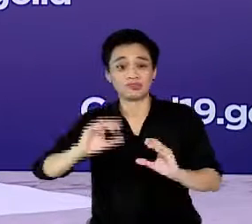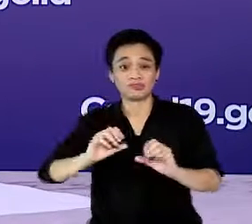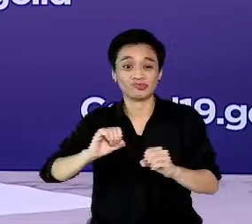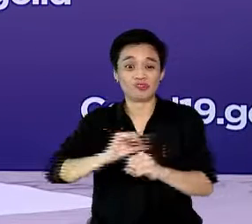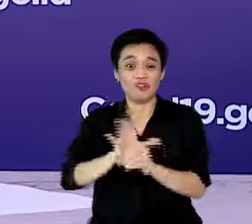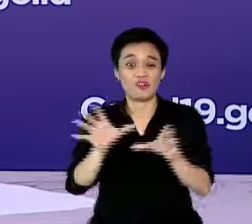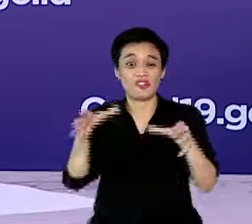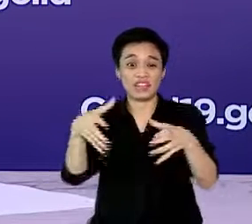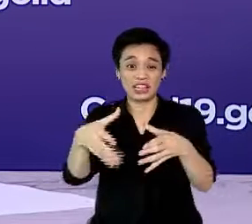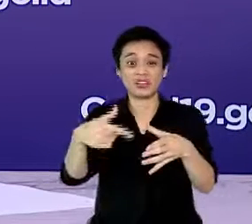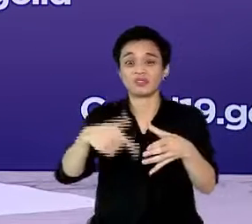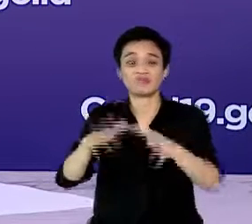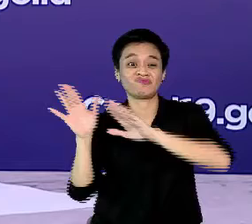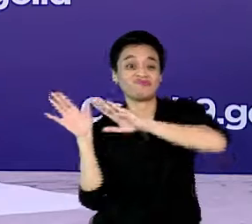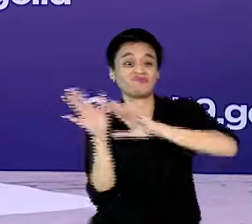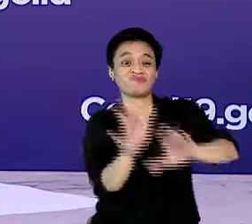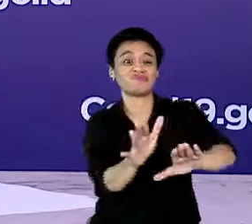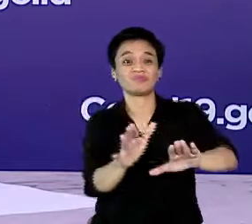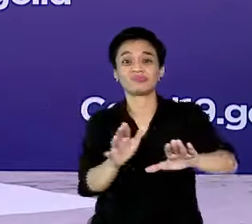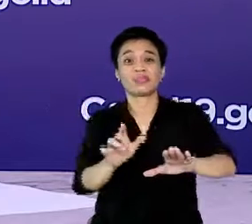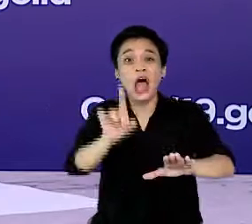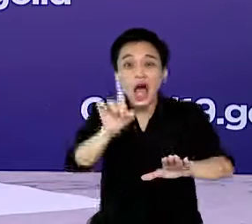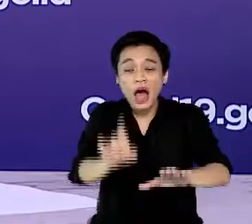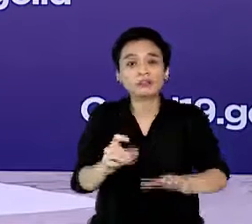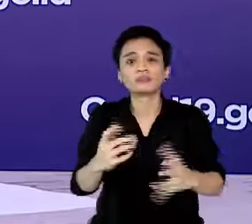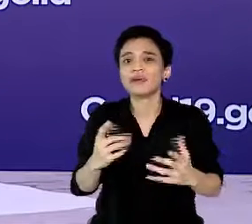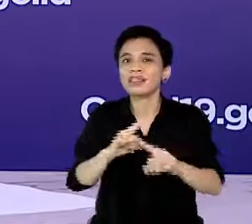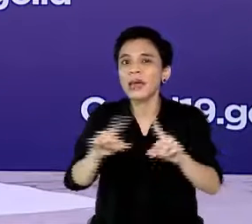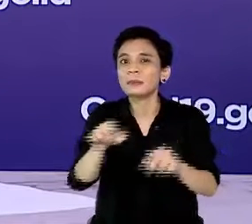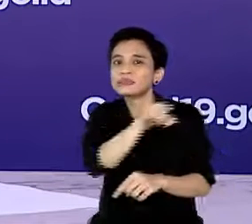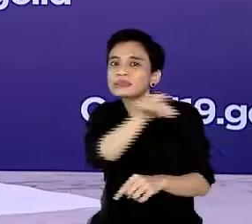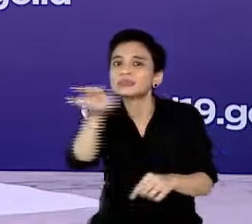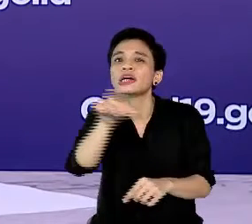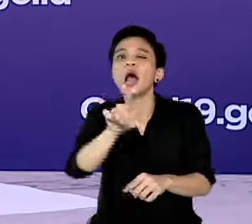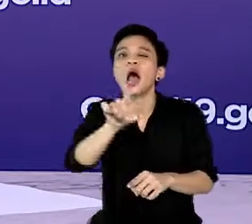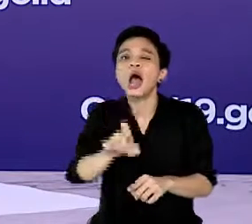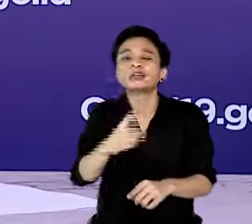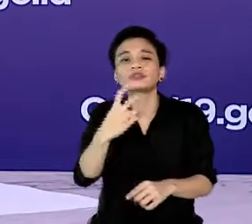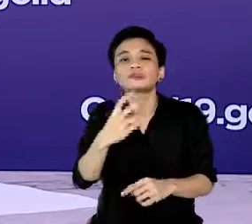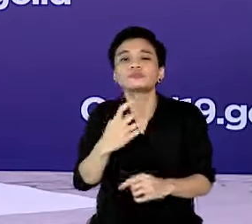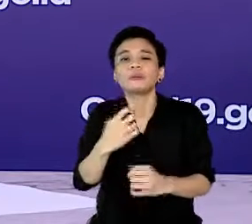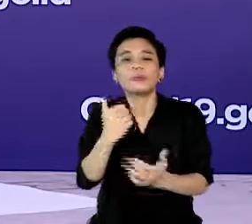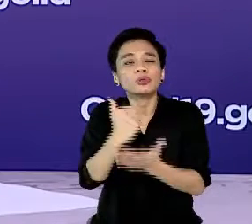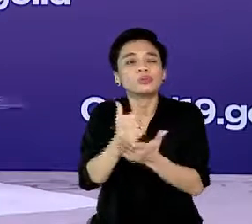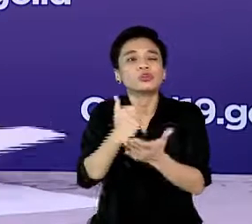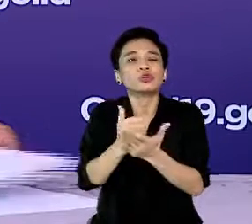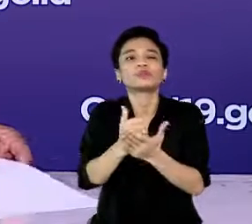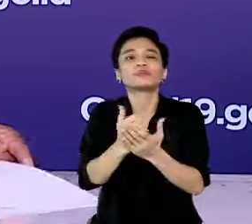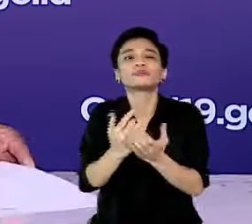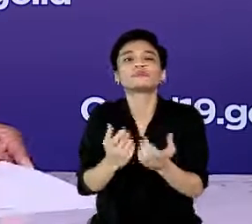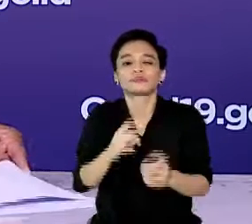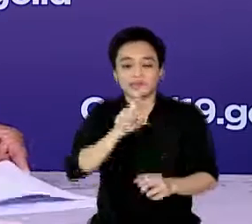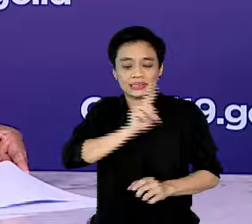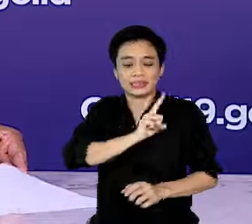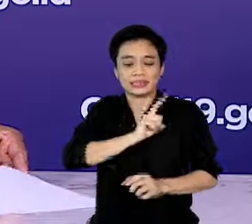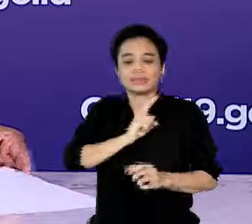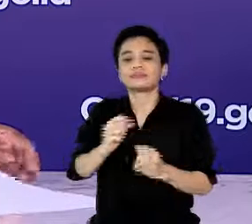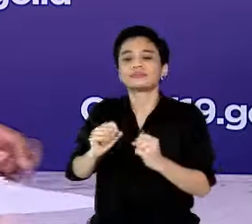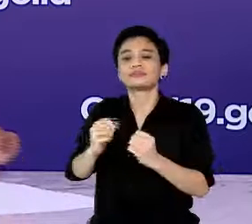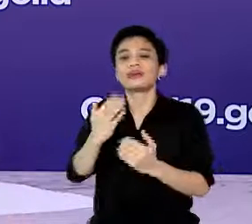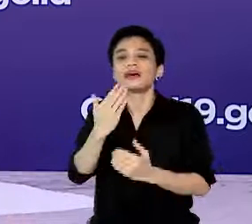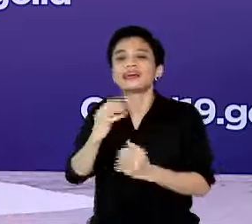dari pandemi melainkan kita mau Wu beradaptasi dengan kebiasaan-kebiasaan baru ini secara berkelanjutan Hai